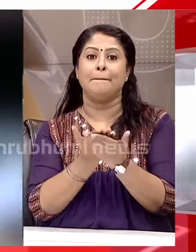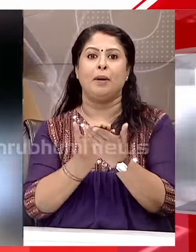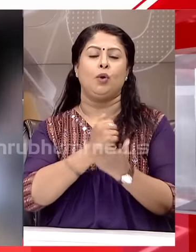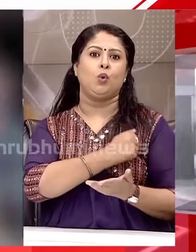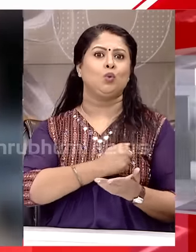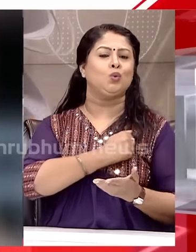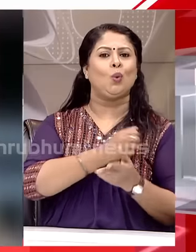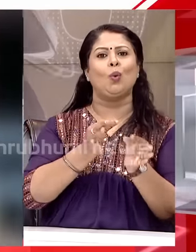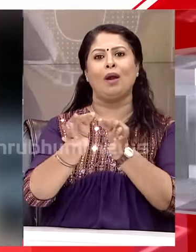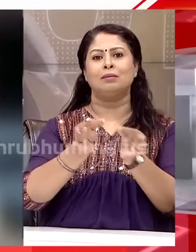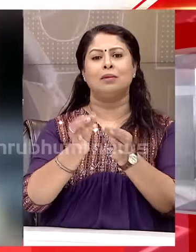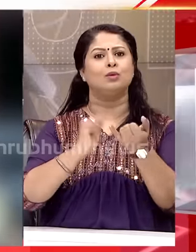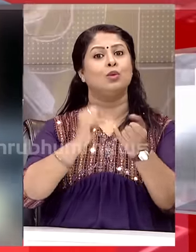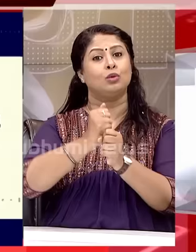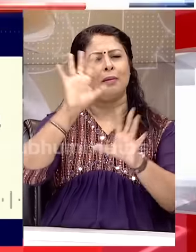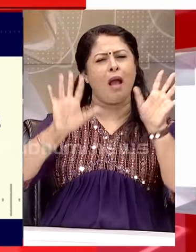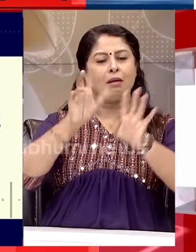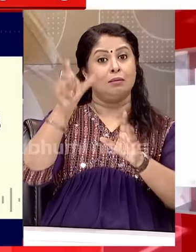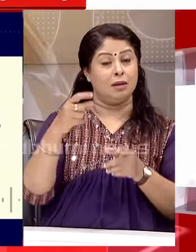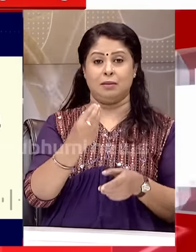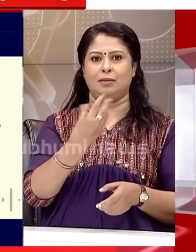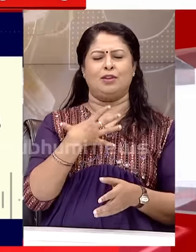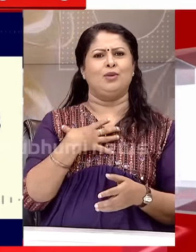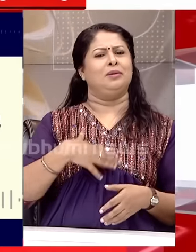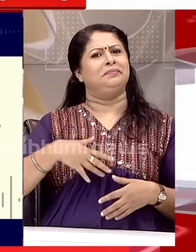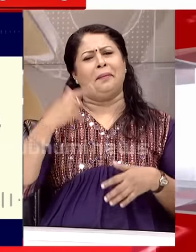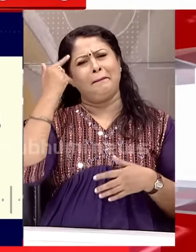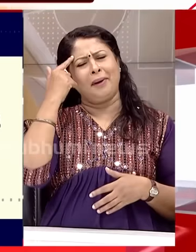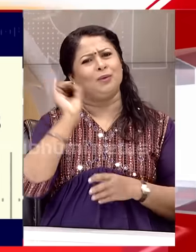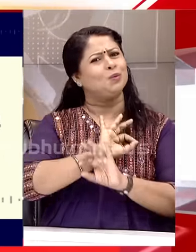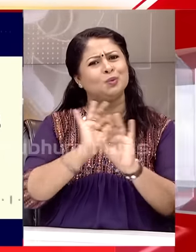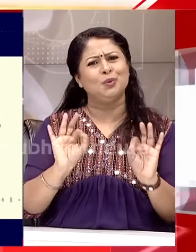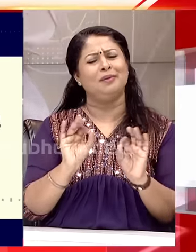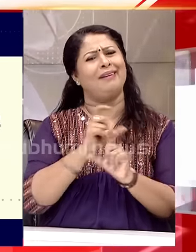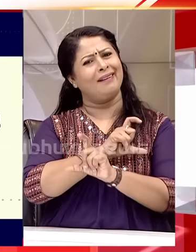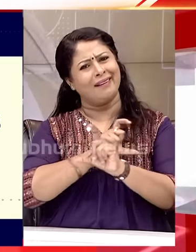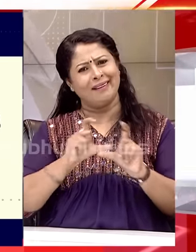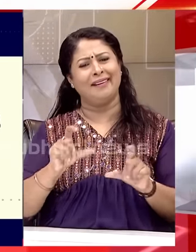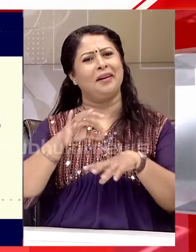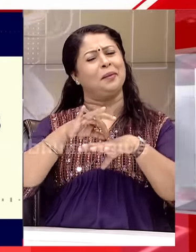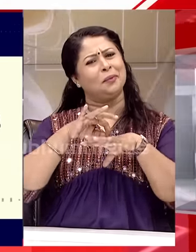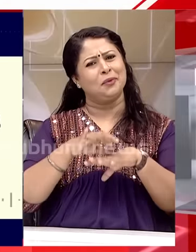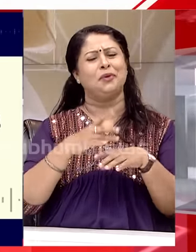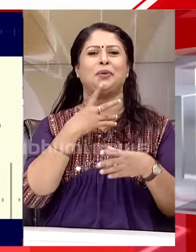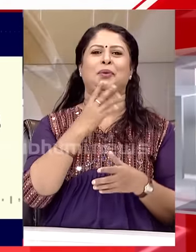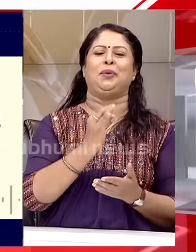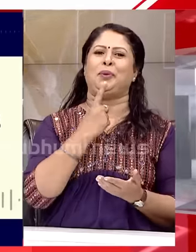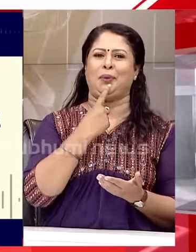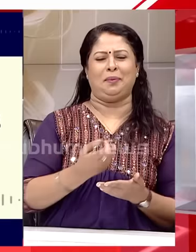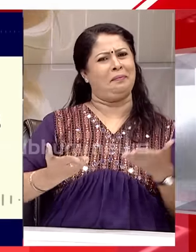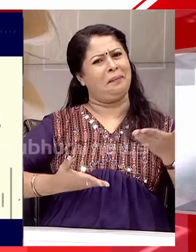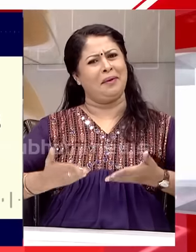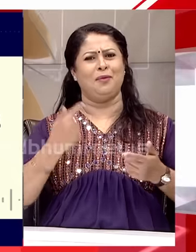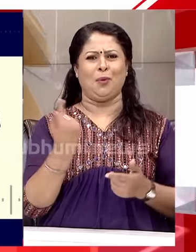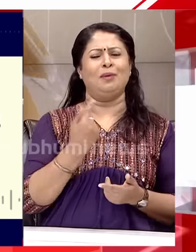പറച്ചിലും വിശദീകരണവുമായി സുരേഷ് ഗോപി എത്തി. വളരെ ശുദ്ധതയോടുകൂടി മാത്രമേ ഇങ്ങനെയുള്ള സിറ്റുവേഷൻസിൽ എല്ലാം പെരുമാറിയിട്ടുള്ളൂ.